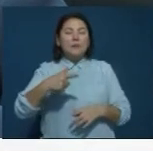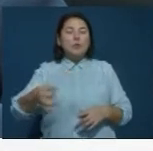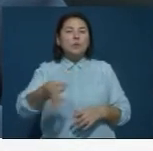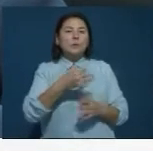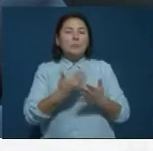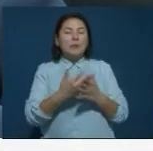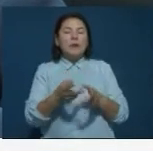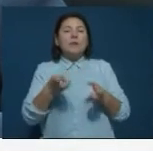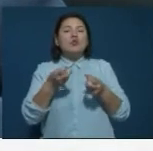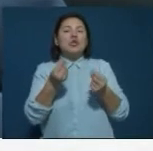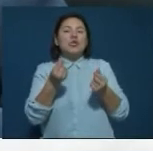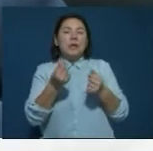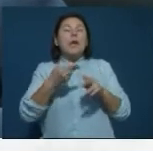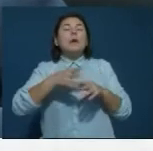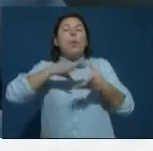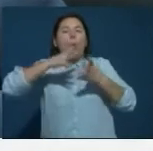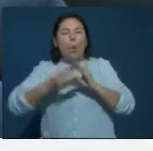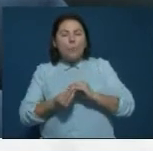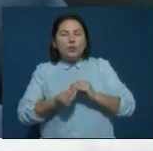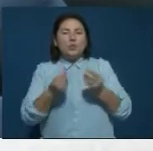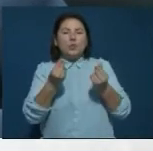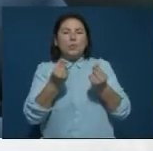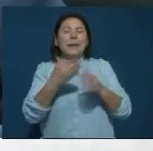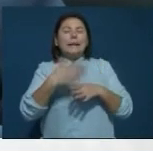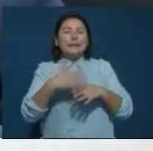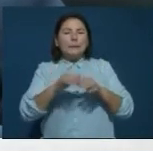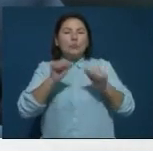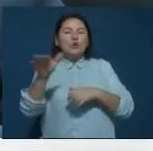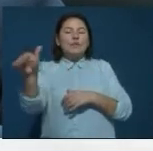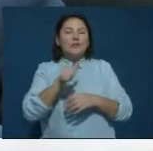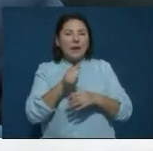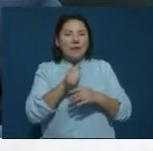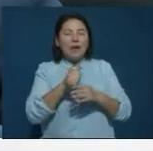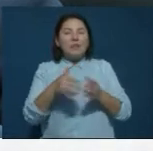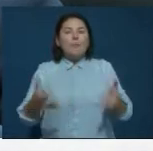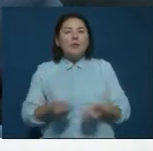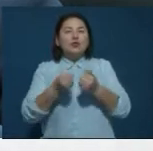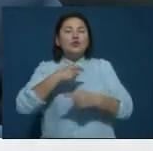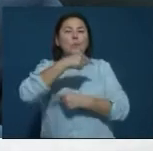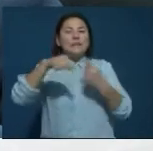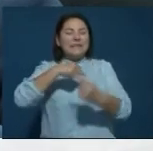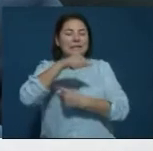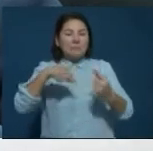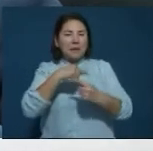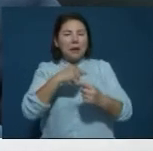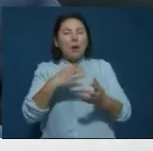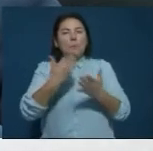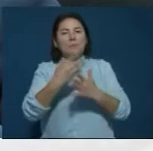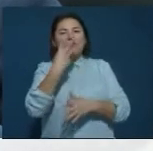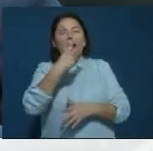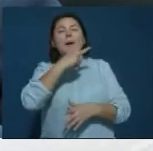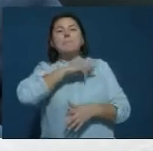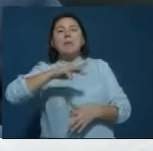на привлечены средства таким образом общая сумма кредитных ресурсов направляем на поддержку мангистауский предприниматели составляет 2 миллиарда